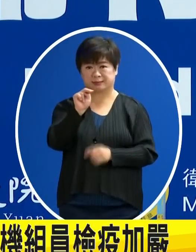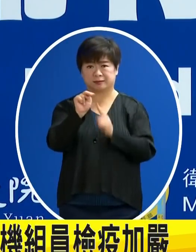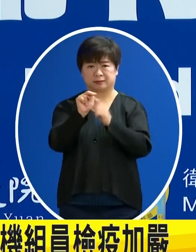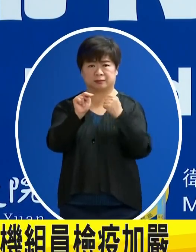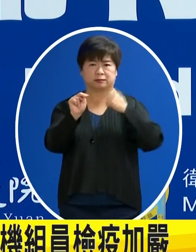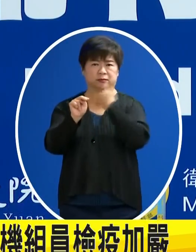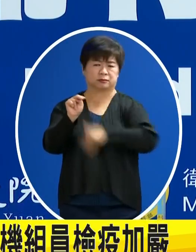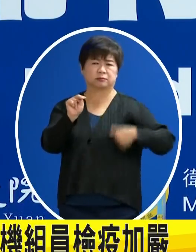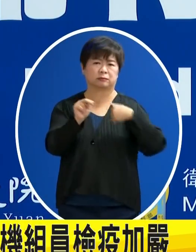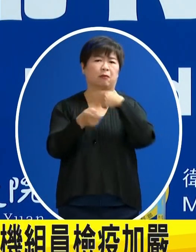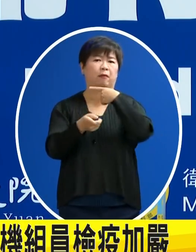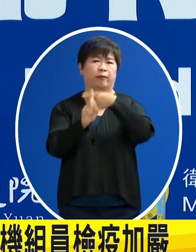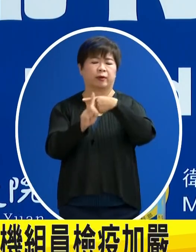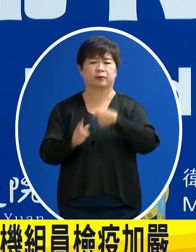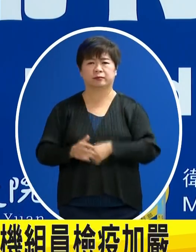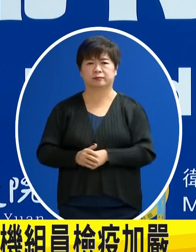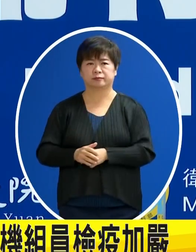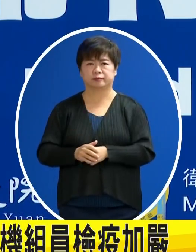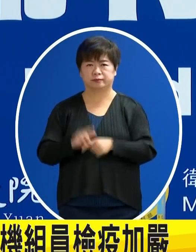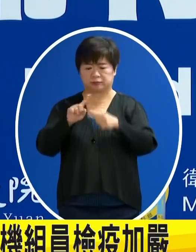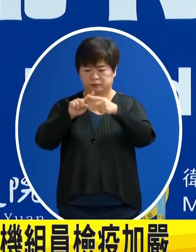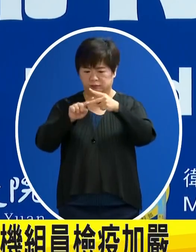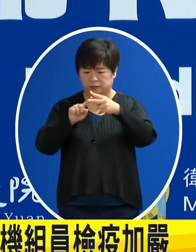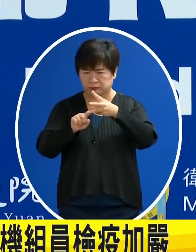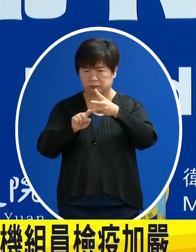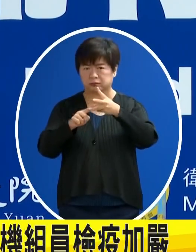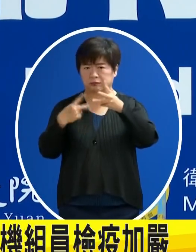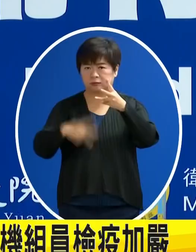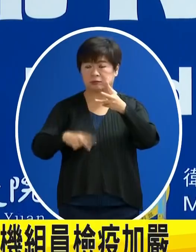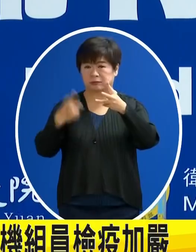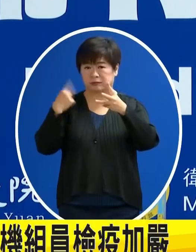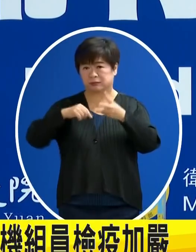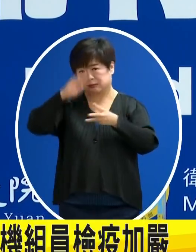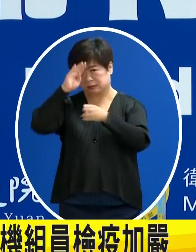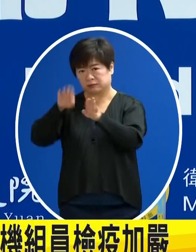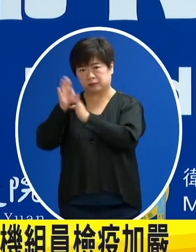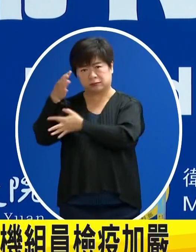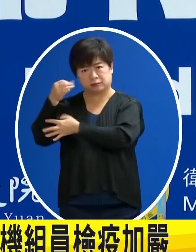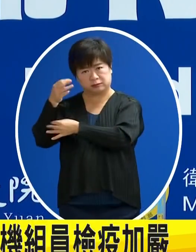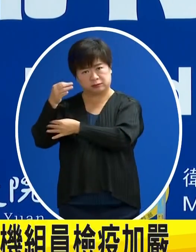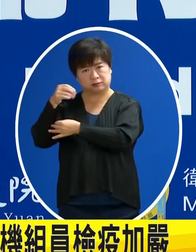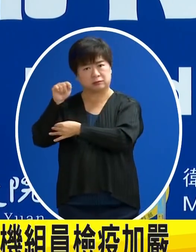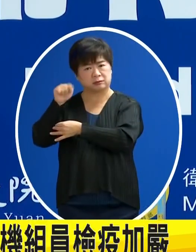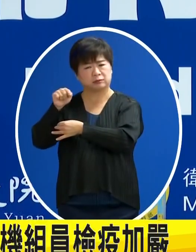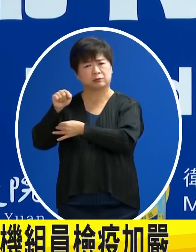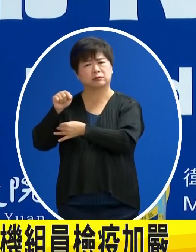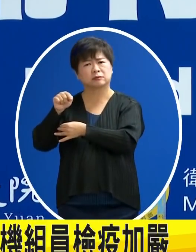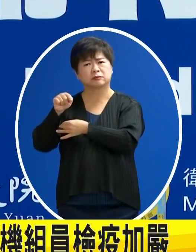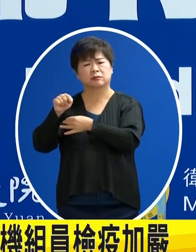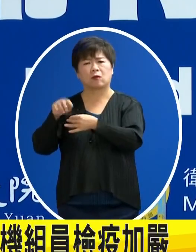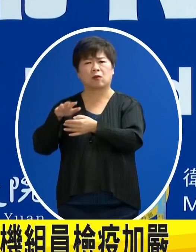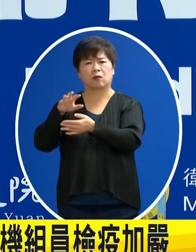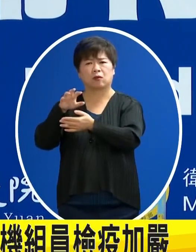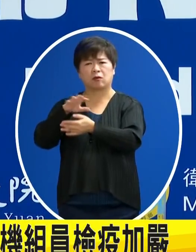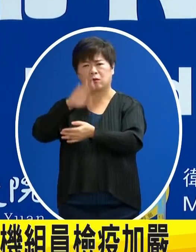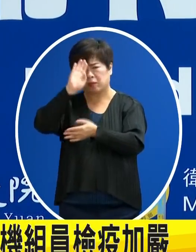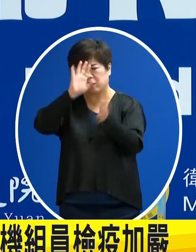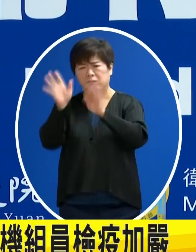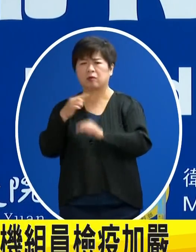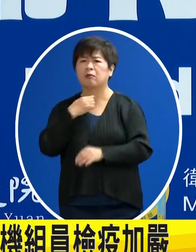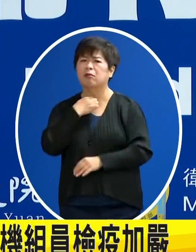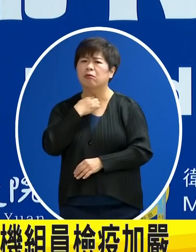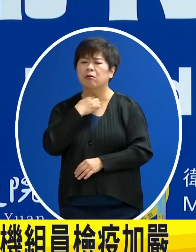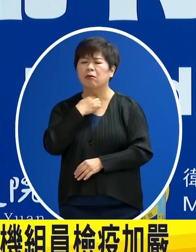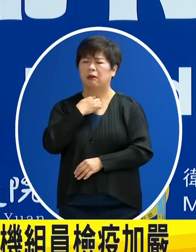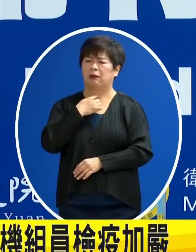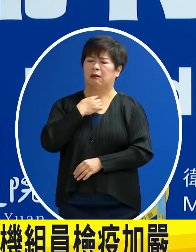哈也是阳性哈，那加上就是说原来他有一个发病日。有这个发病的一些相关的症状，包括说喉咙